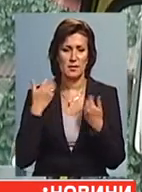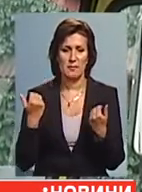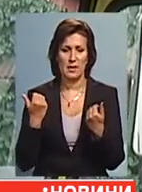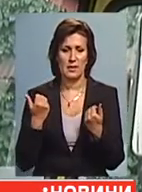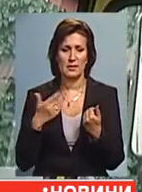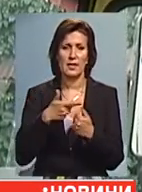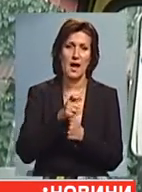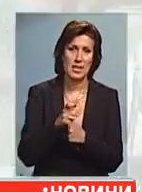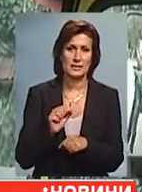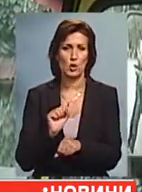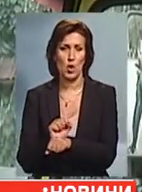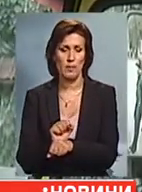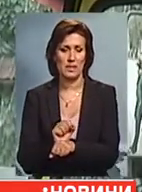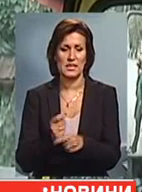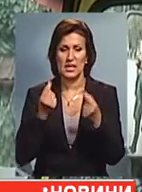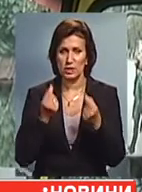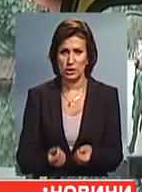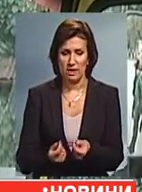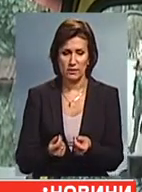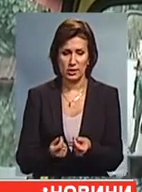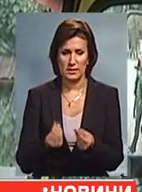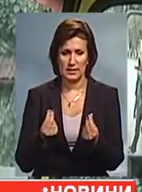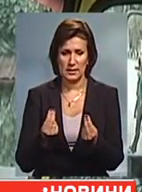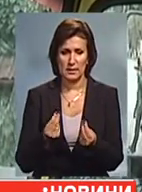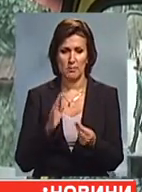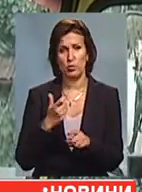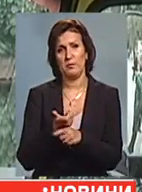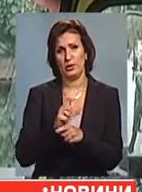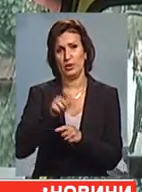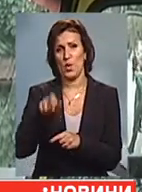немає передач, тут тільки газ і тормоз. Дешевша ціна, буде більше людей.